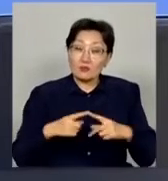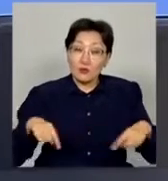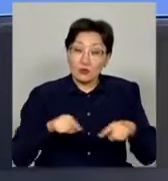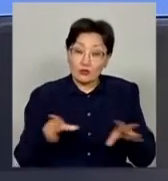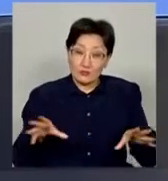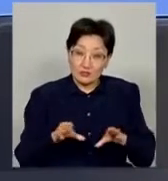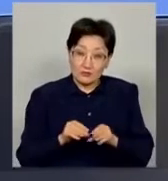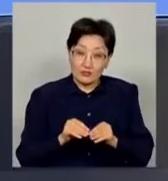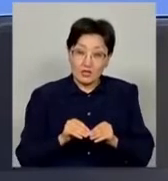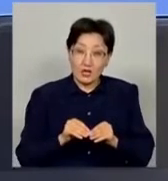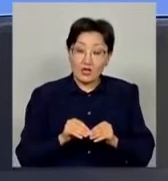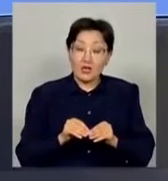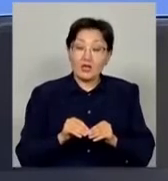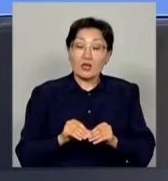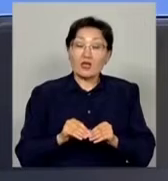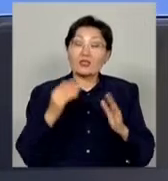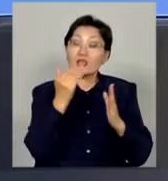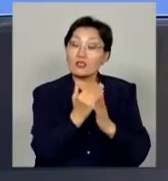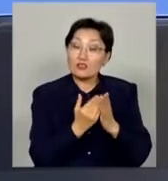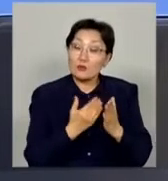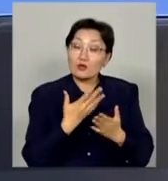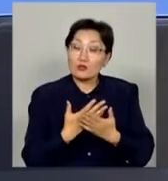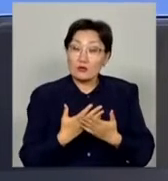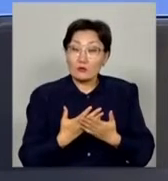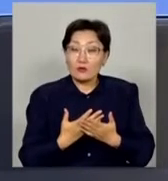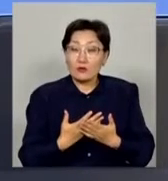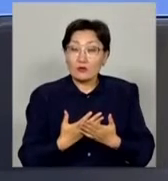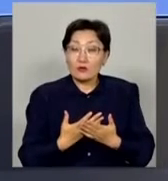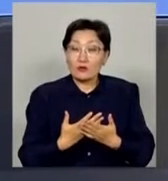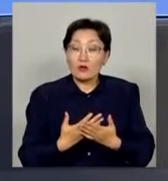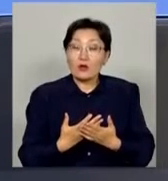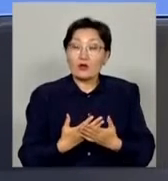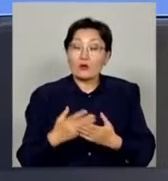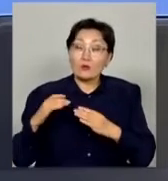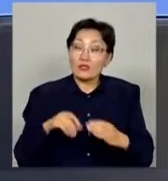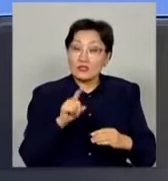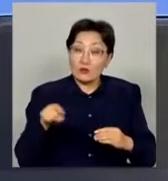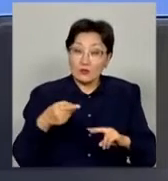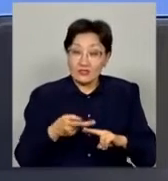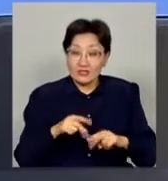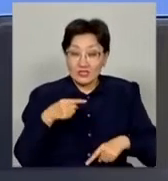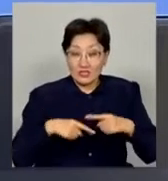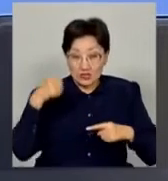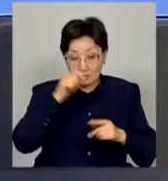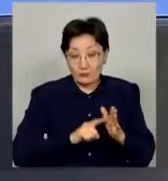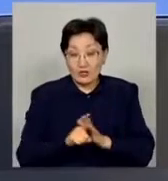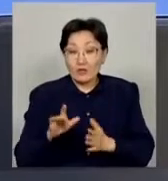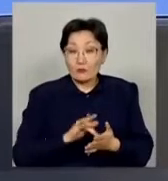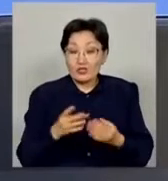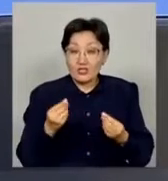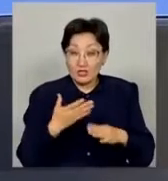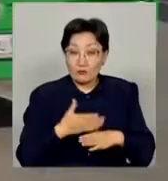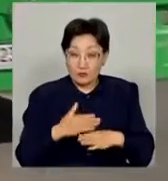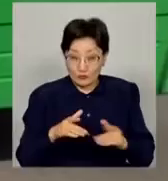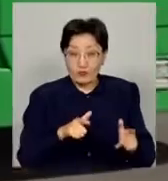сол шыққан жаңа расписаниесін көрсету басқа жағынан емес, маршруттың нөмірлерімен ендігі жылы осы бастаймыз. Бюджеттен ақша